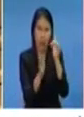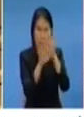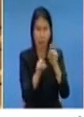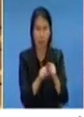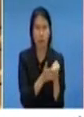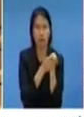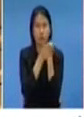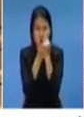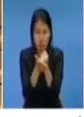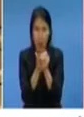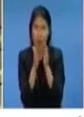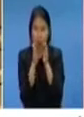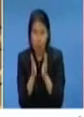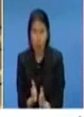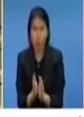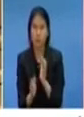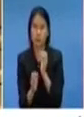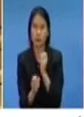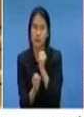ประกันภัยย่อว่าคป